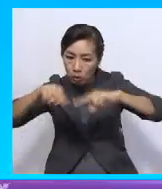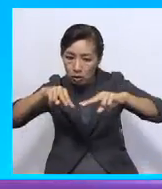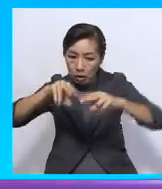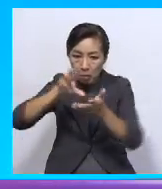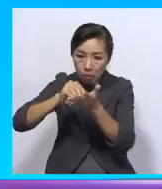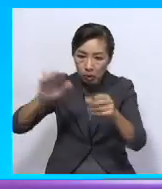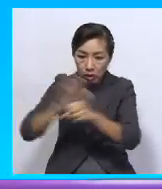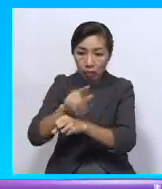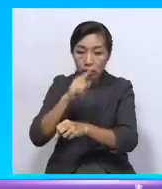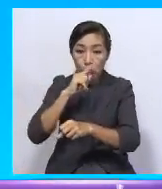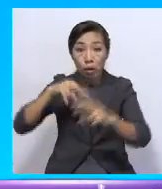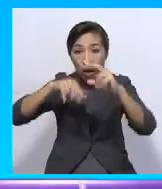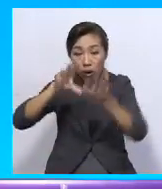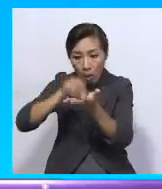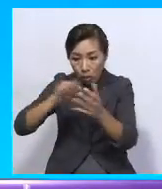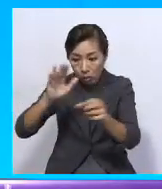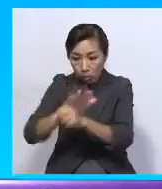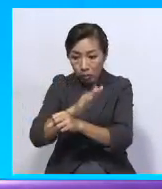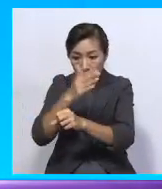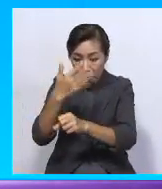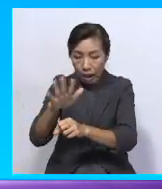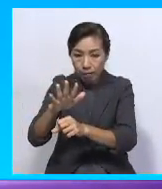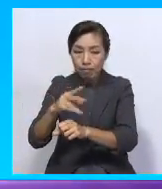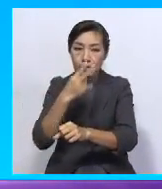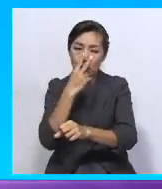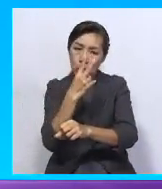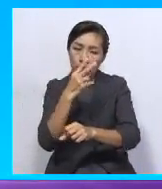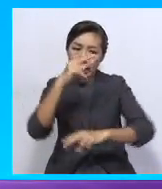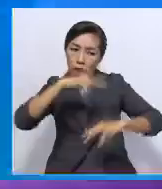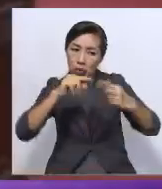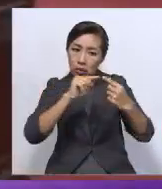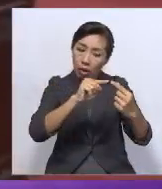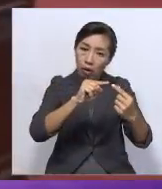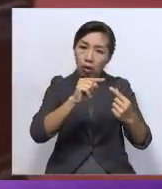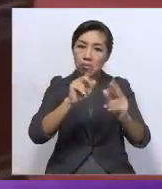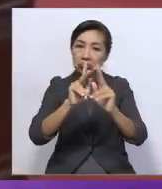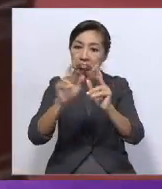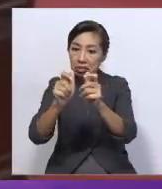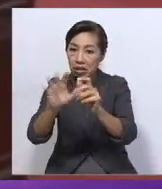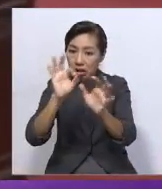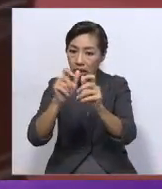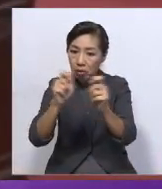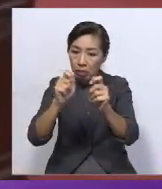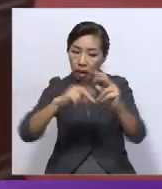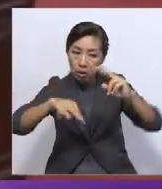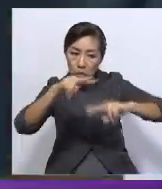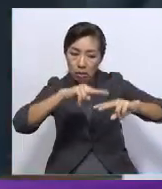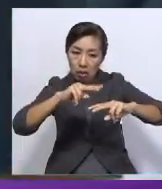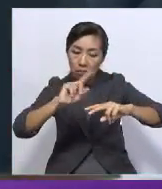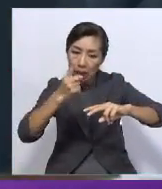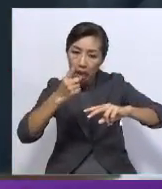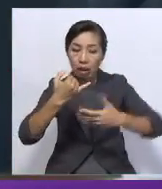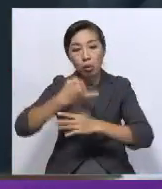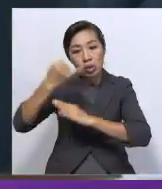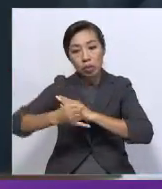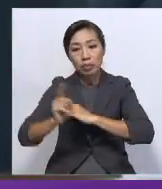นหากว่าข้อมูลเพียงพอแล้วนะครับก็จะพิจารณาว่าจะยุติการตรวจสอบหรือว่าจะตั้งคณะอนุกรรมการไต่สวนข้อเท็จจริงต่อ